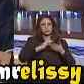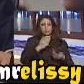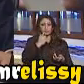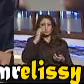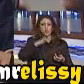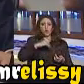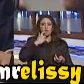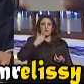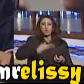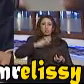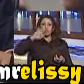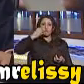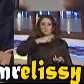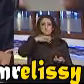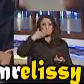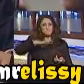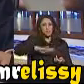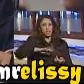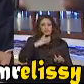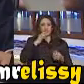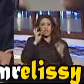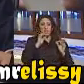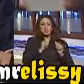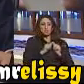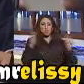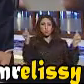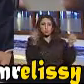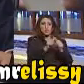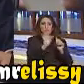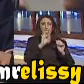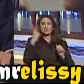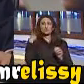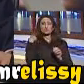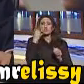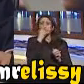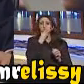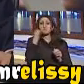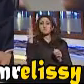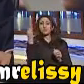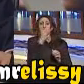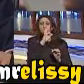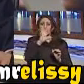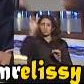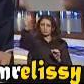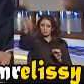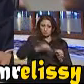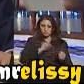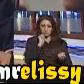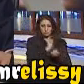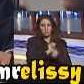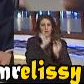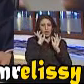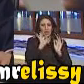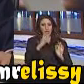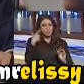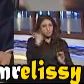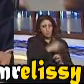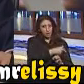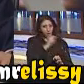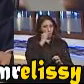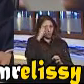منه. لازم المجتمع كله يطالب بالقصاص لهذا الطفل، لازم نعرف مين اللي قتله، ولازم ياخد